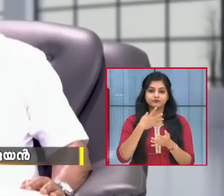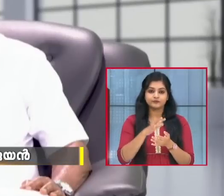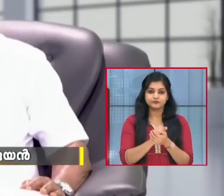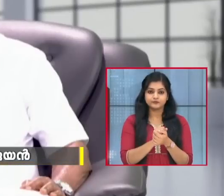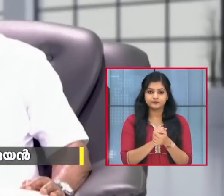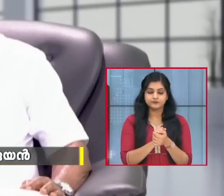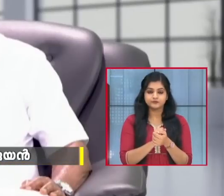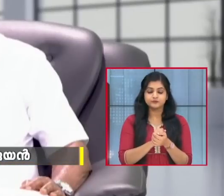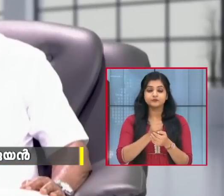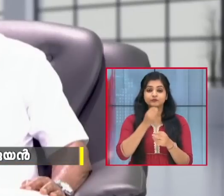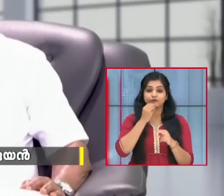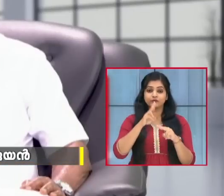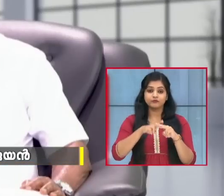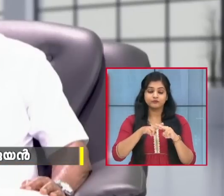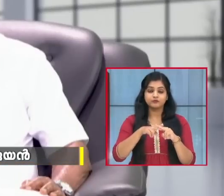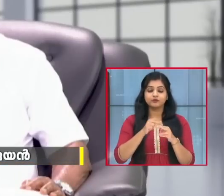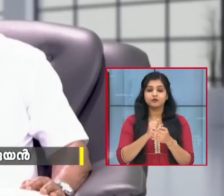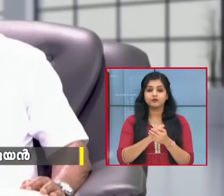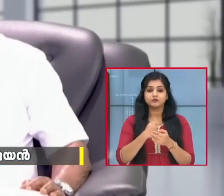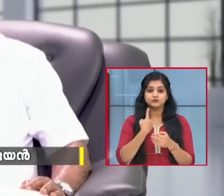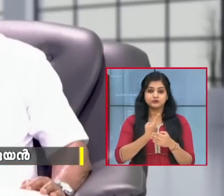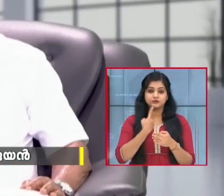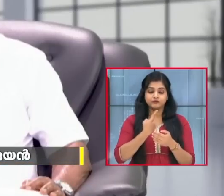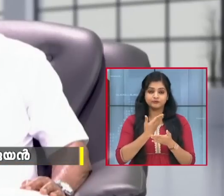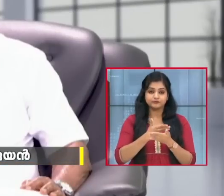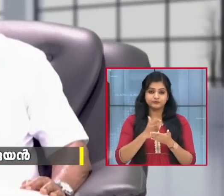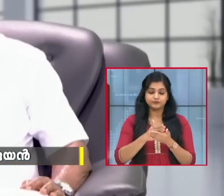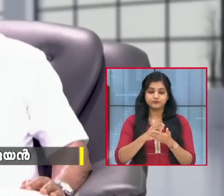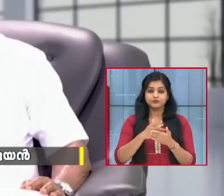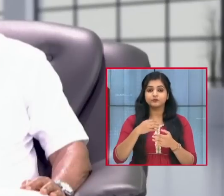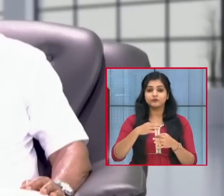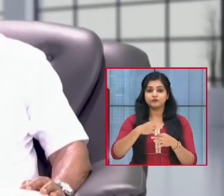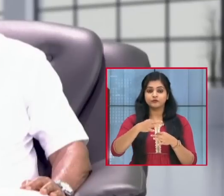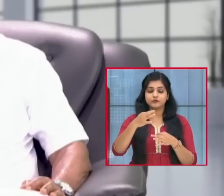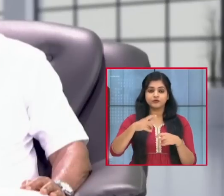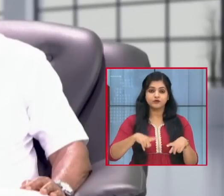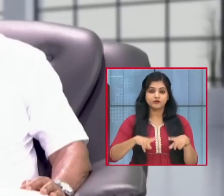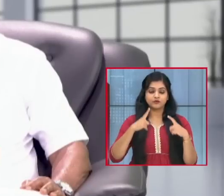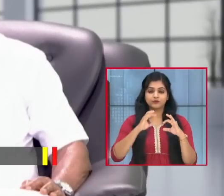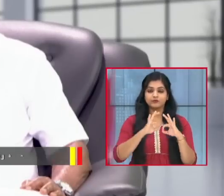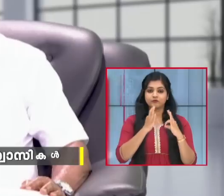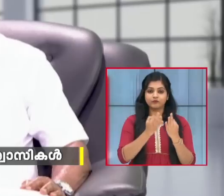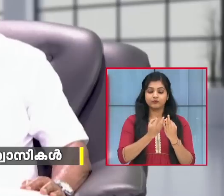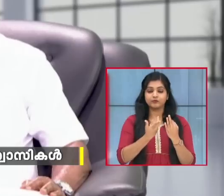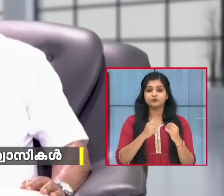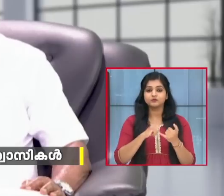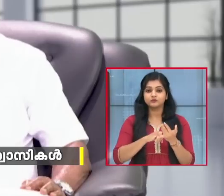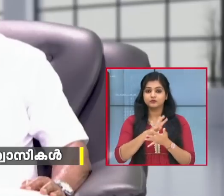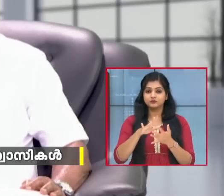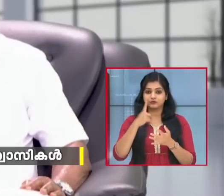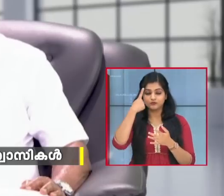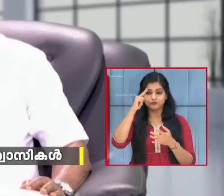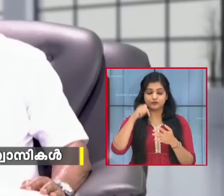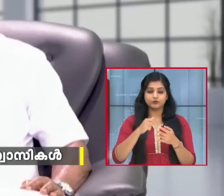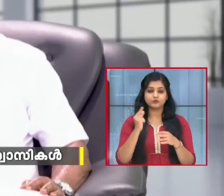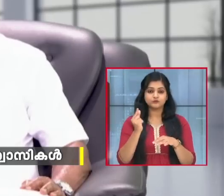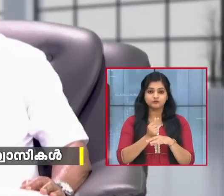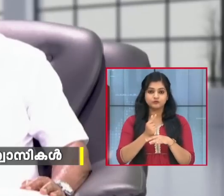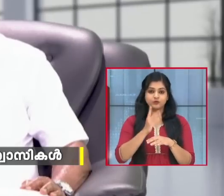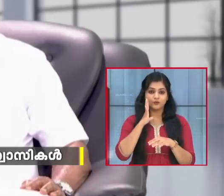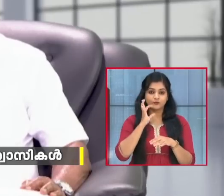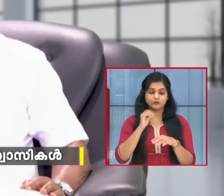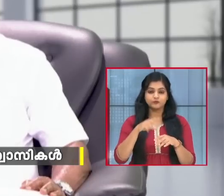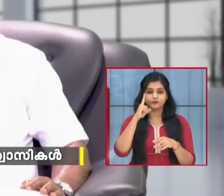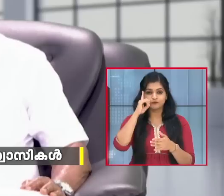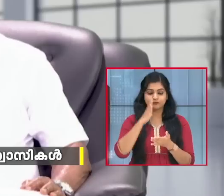വ്രതാനുഷ്ഠാനത്തിലൂടെ ആർജിച്ച് സ്വയം നവീകരണം മുൻപോട്ടുള്ള ജീവിതത്തിൽ കുടുംബത്തിനും സമൂഹത്തിനും ഒരുപോലെ പ്രയോജനപ്പെടുത്താൻ